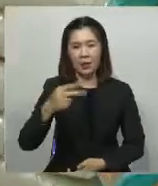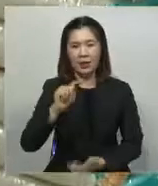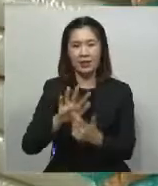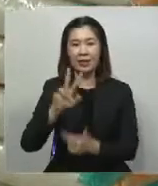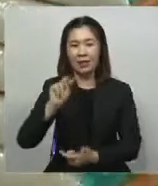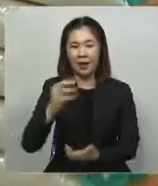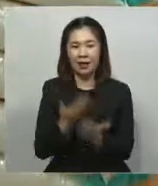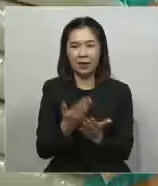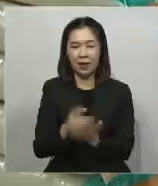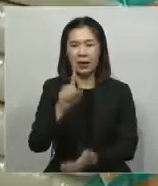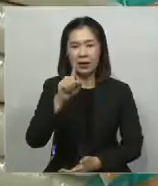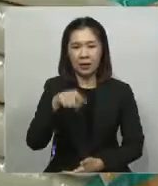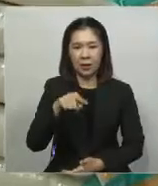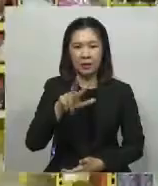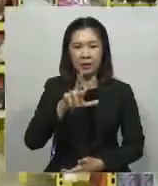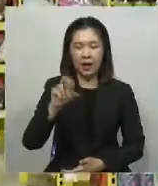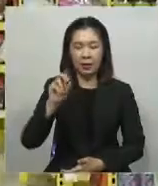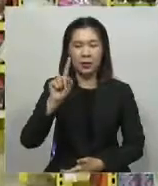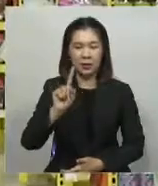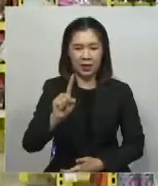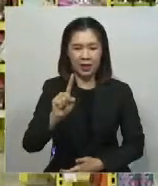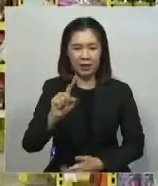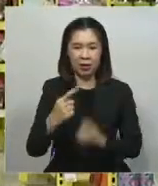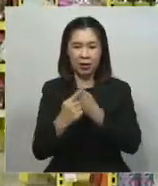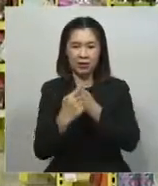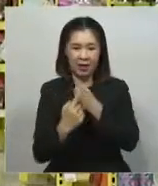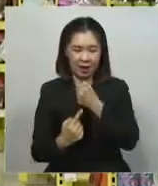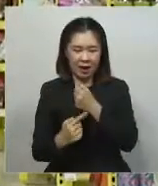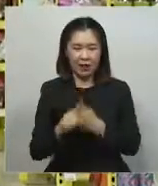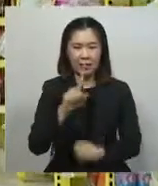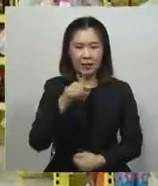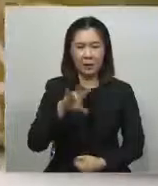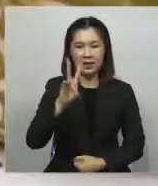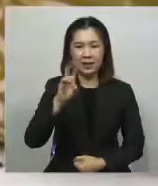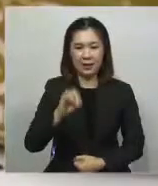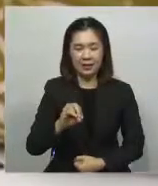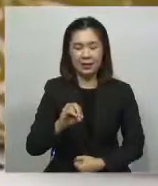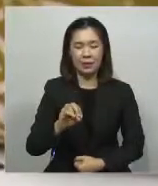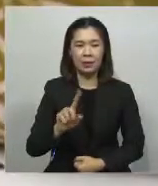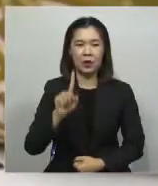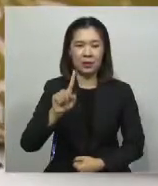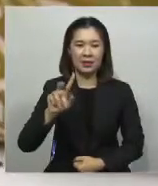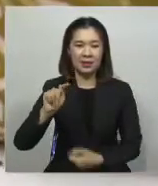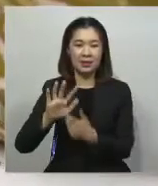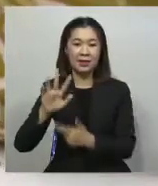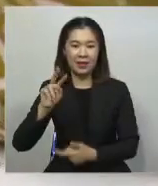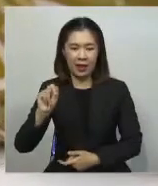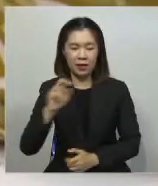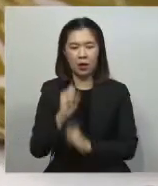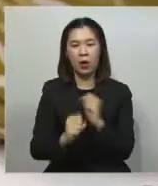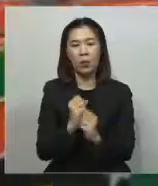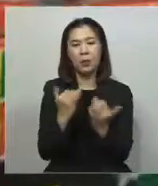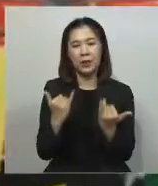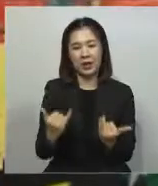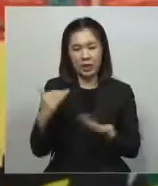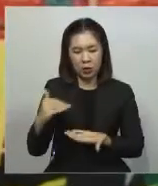ลิส่งออกอยู่ที่ 1,031 เหรียญสหรัฐต่อตันถึง 1,070 เหรียญสหรัฐต่อตันและในปีนี้ก็คาดว่าจ